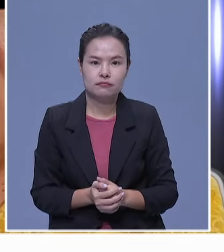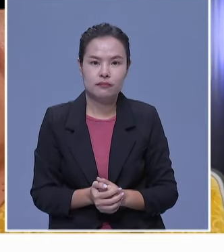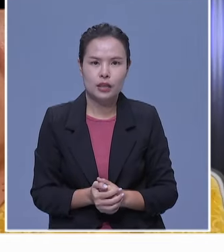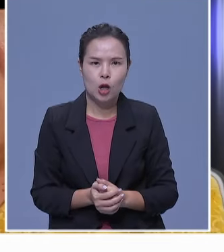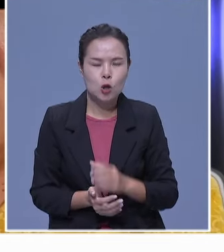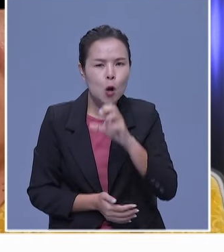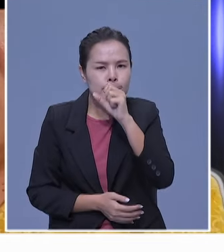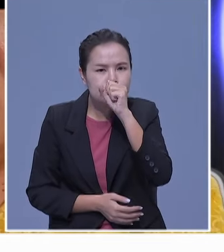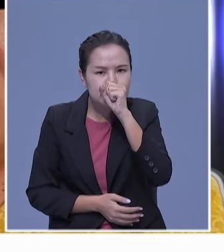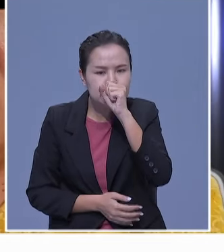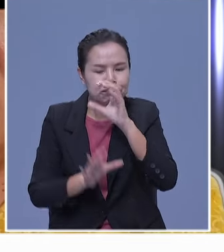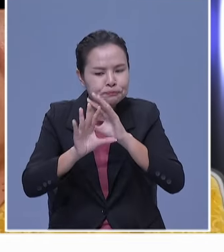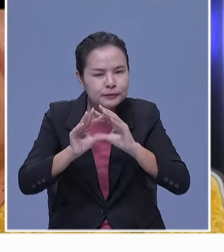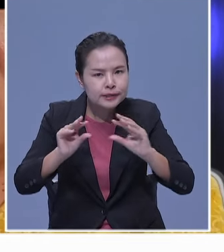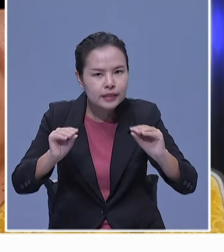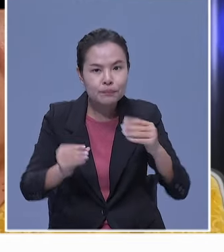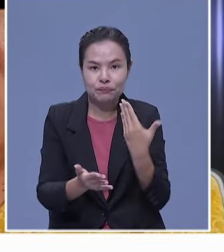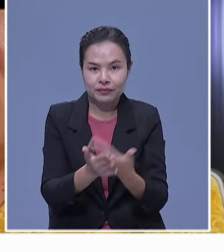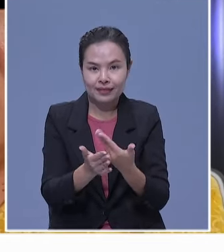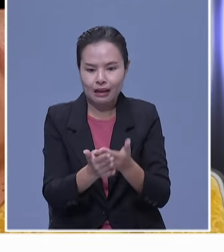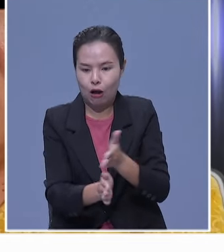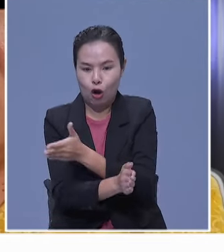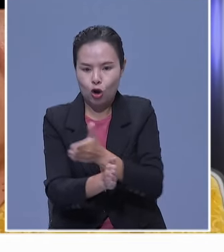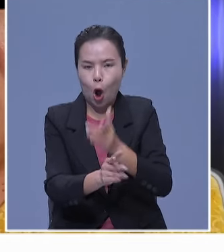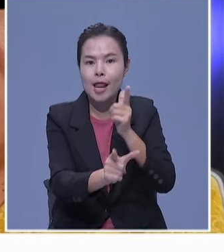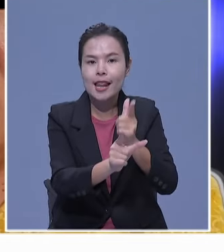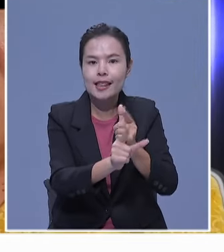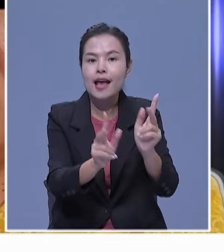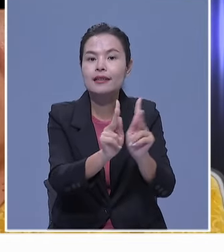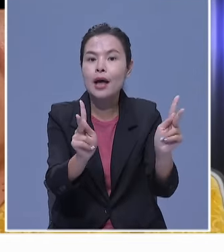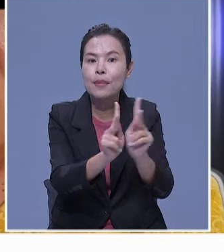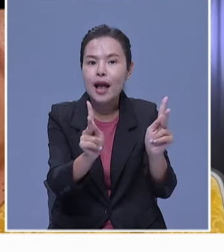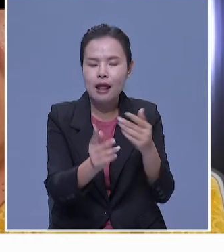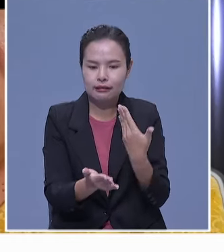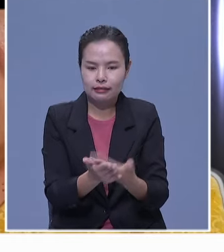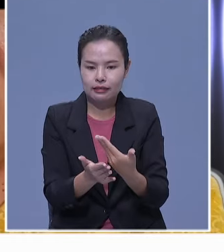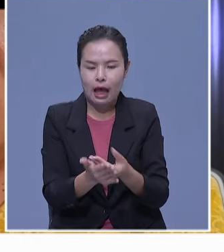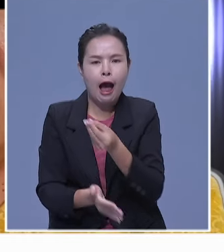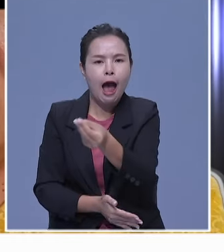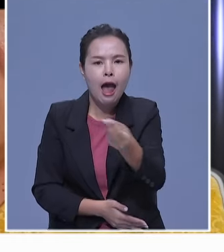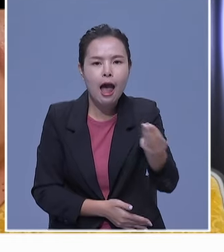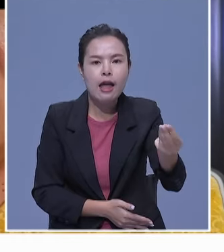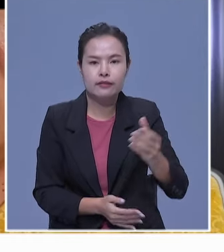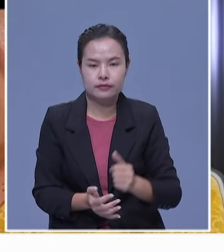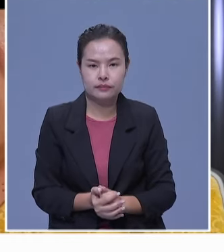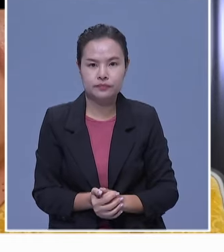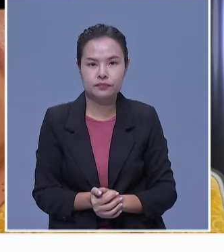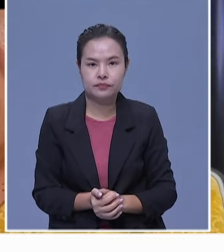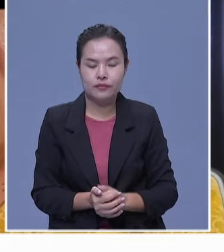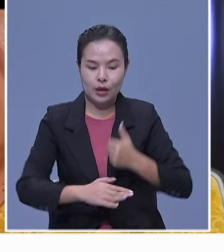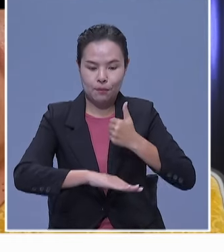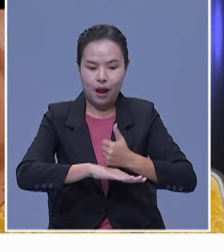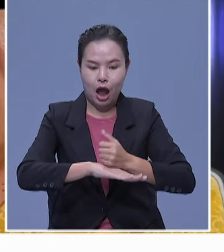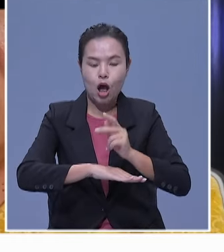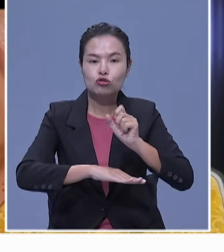ำการเงียบๆนะและมีการขอเงินก่อนเพื่อจะไปเลี้ยงคณะกรรมการสอบพร้อมให้เงินแต่ละคนไปเลยทีนี้ทางผอ.ของสก